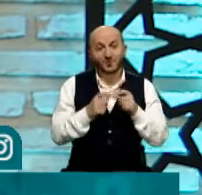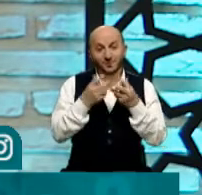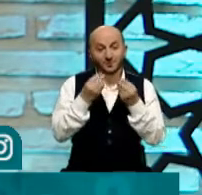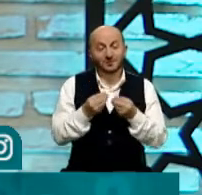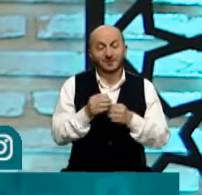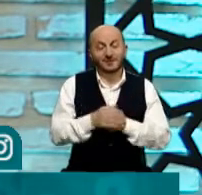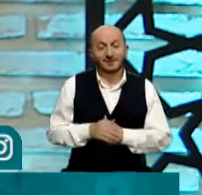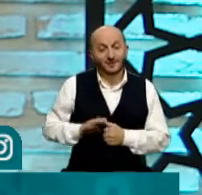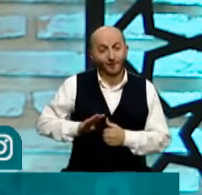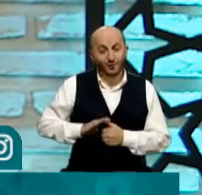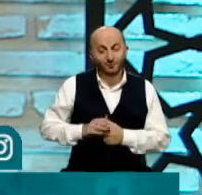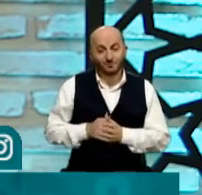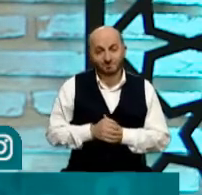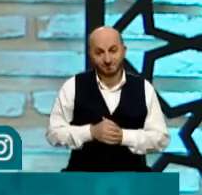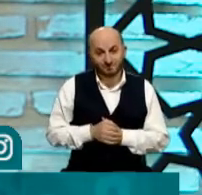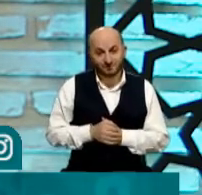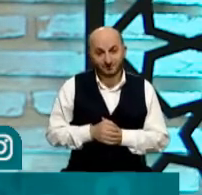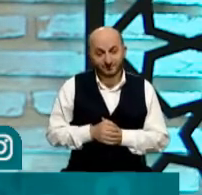yavrum. Buyurun.